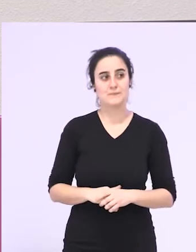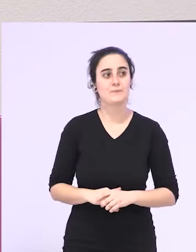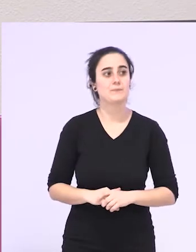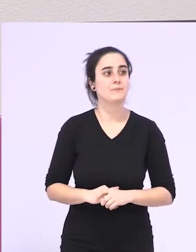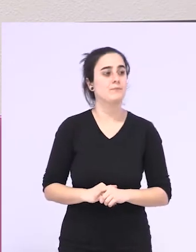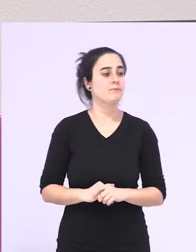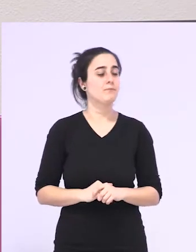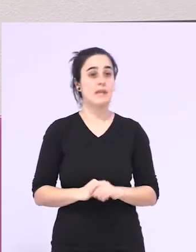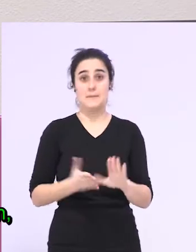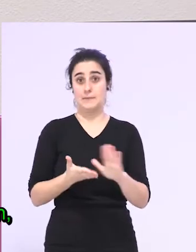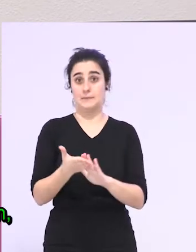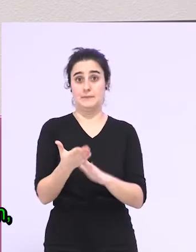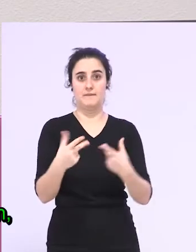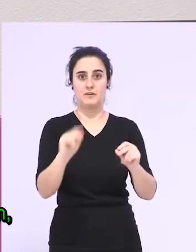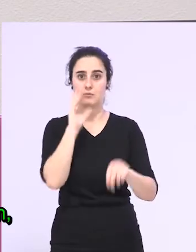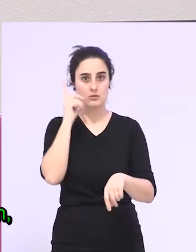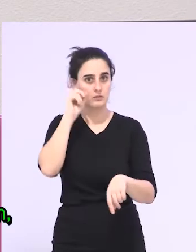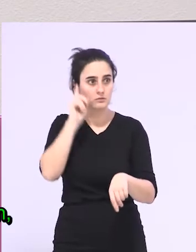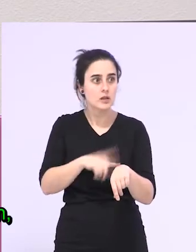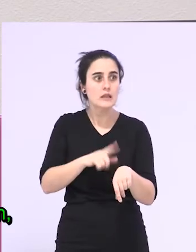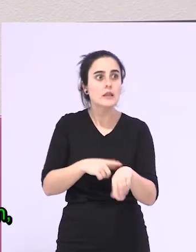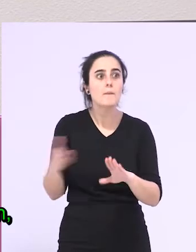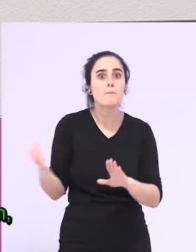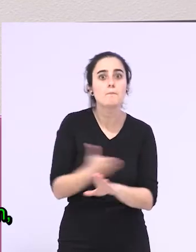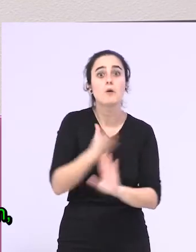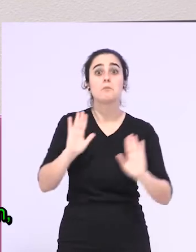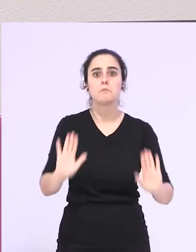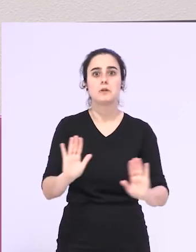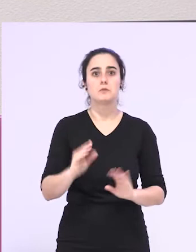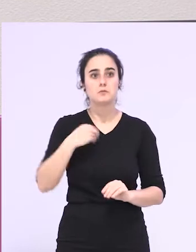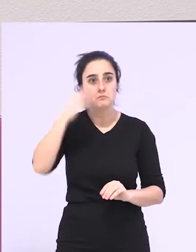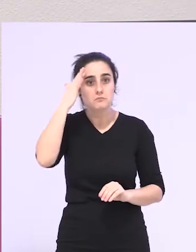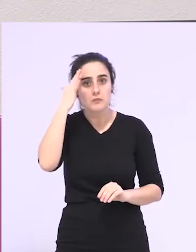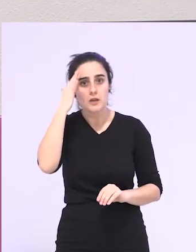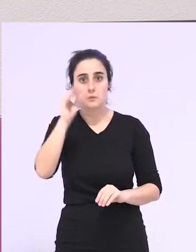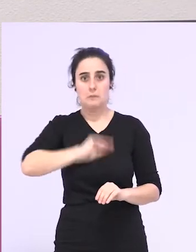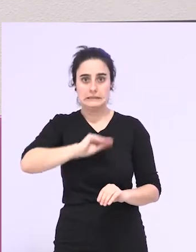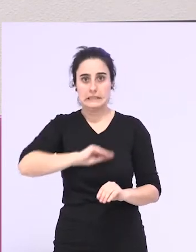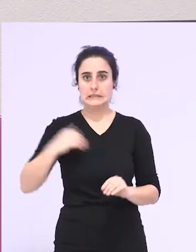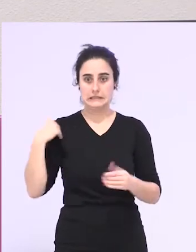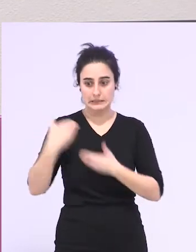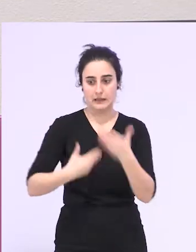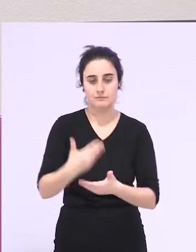Eta bukatzen juteko, ez dakitelako zenba denbora jandeten, baina imaginatzen dute dexente jango nula baina arte.